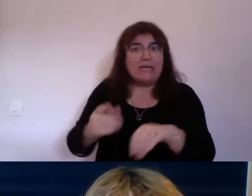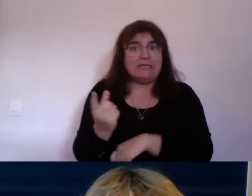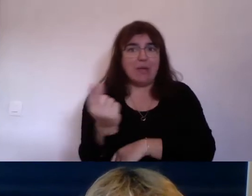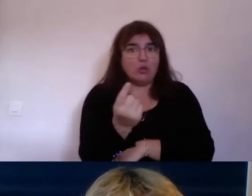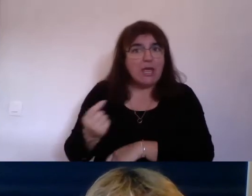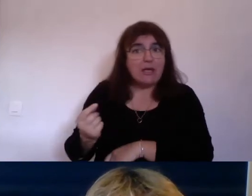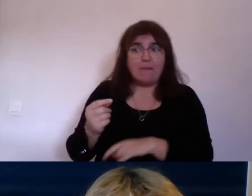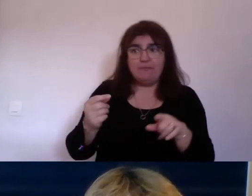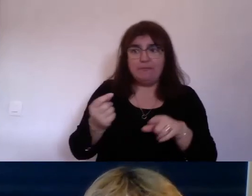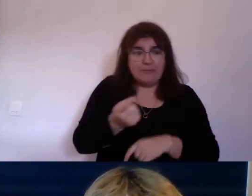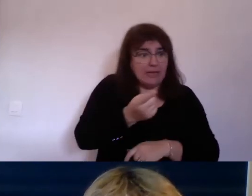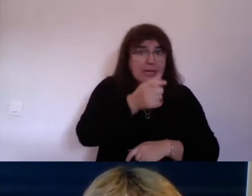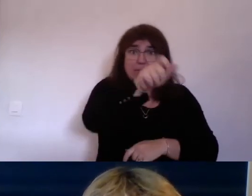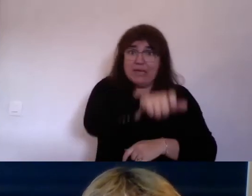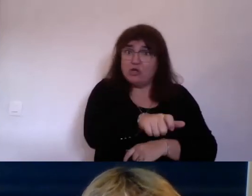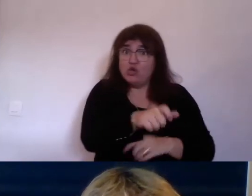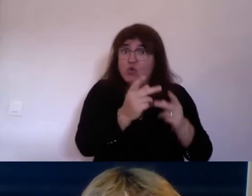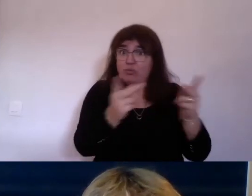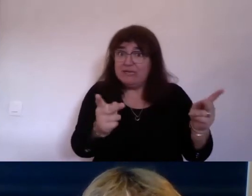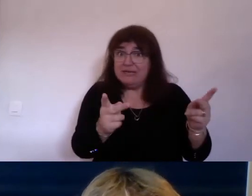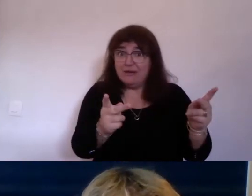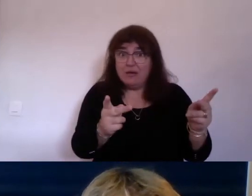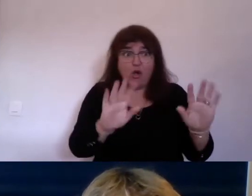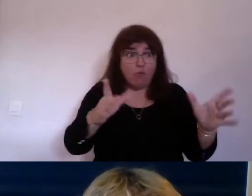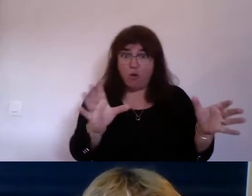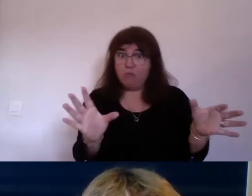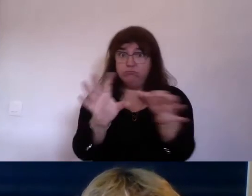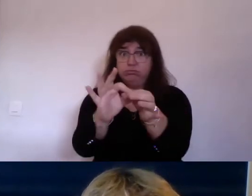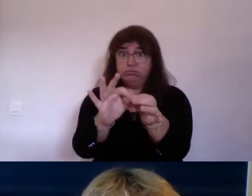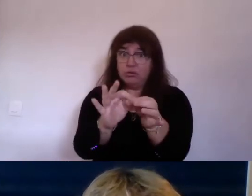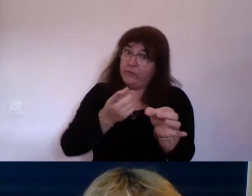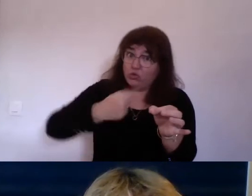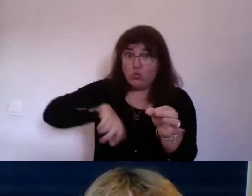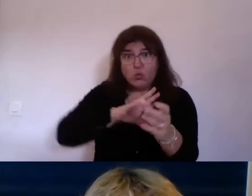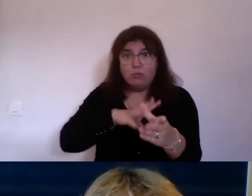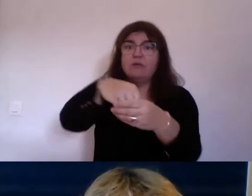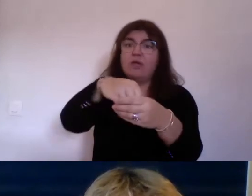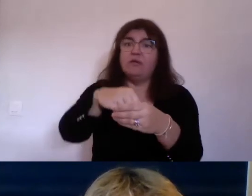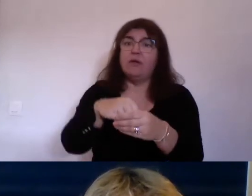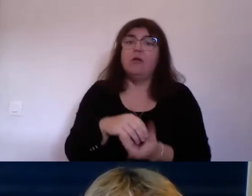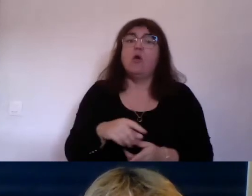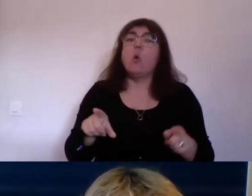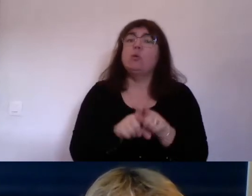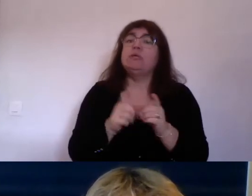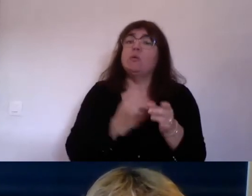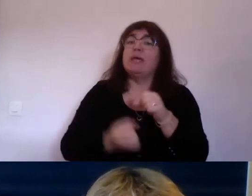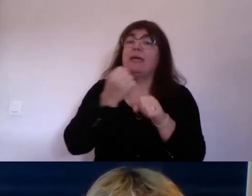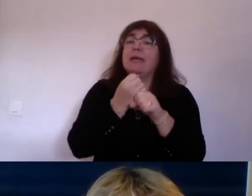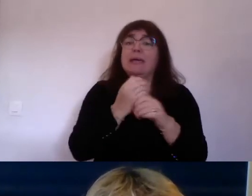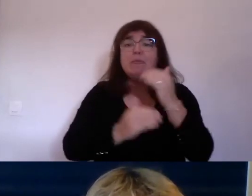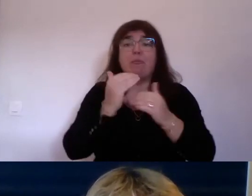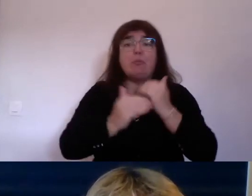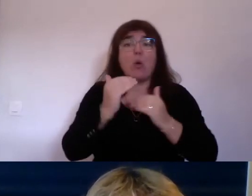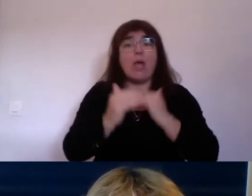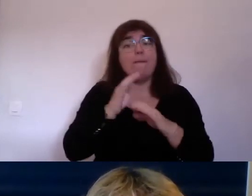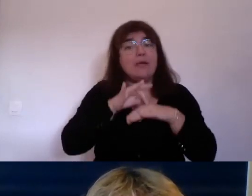ces personnes qui sont des seniors autonomes ou fragilisés, parce qu'on a aussi développé des programmes d'accompagnement pour les personnes qui